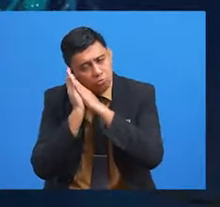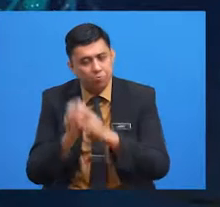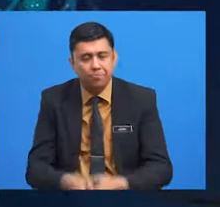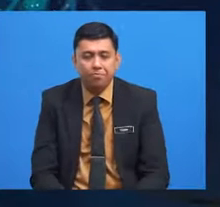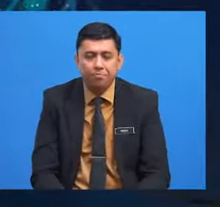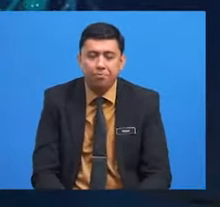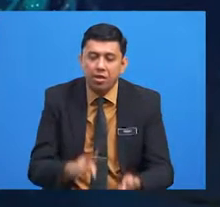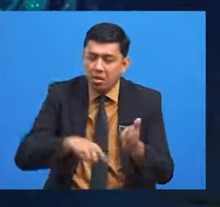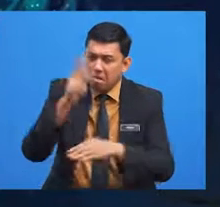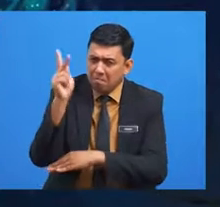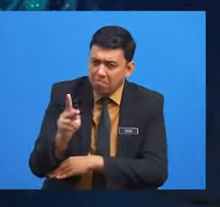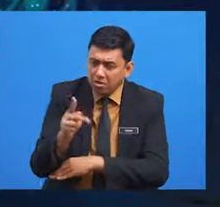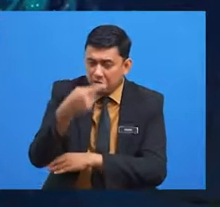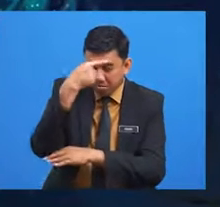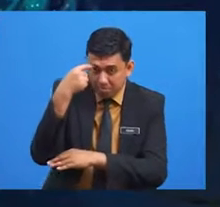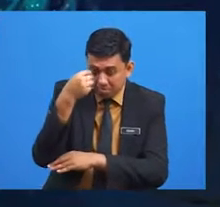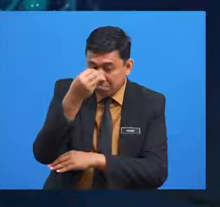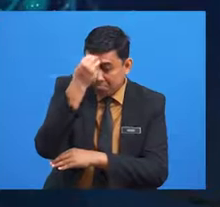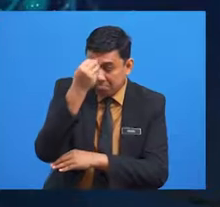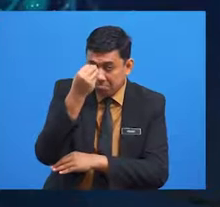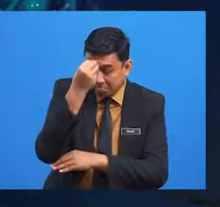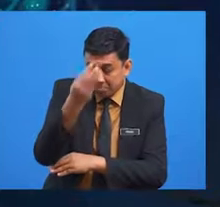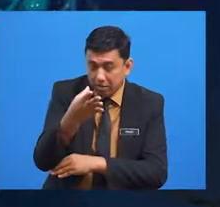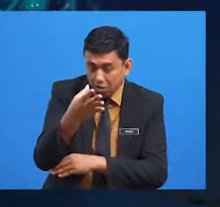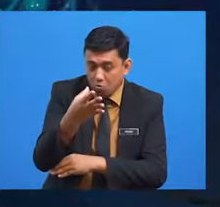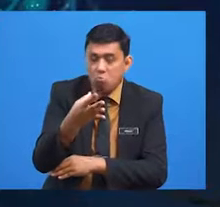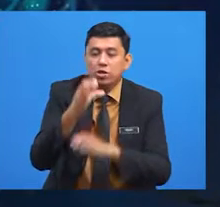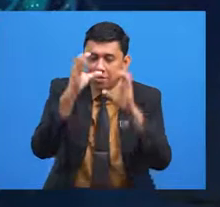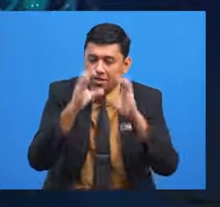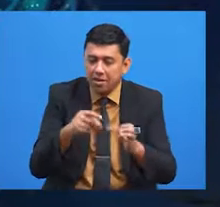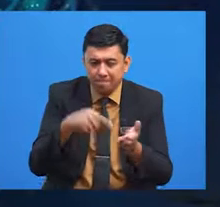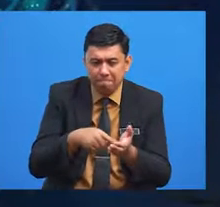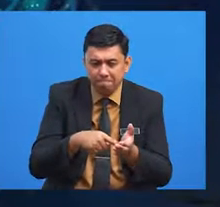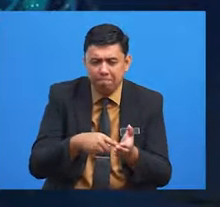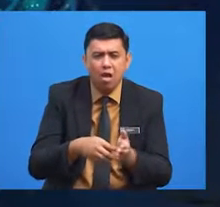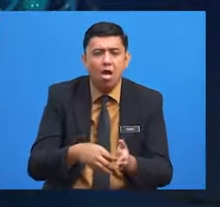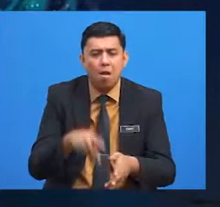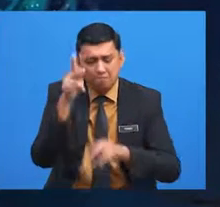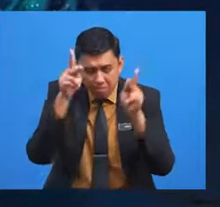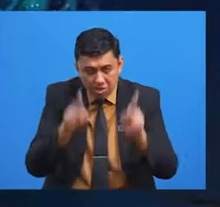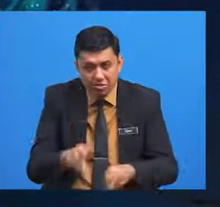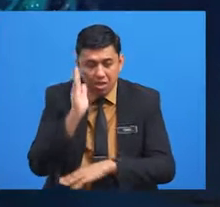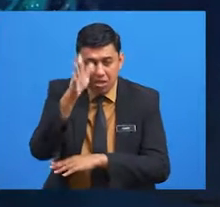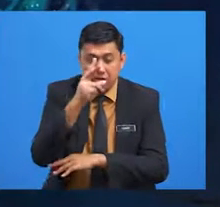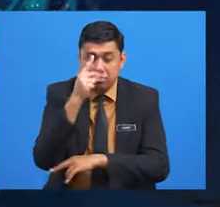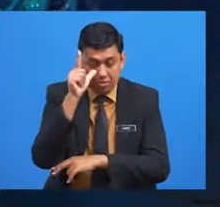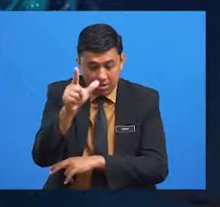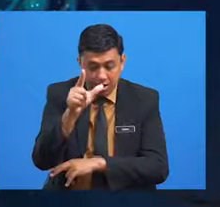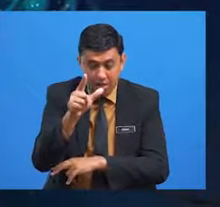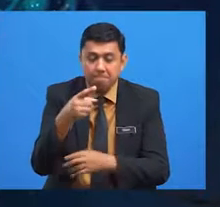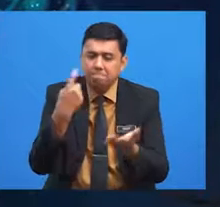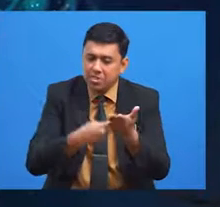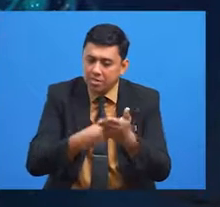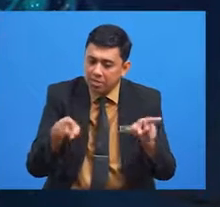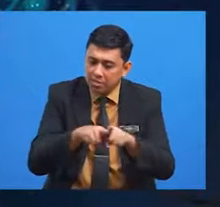Okey, apakah rasional saya beri tips ini? Pelajar akan lihat dan kita akan bincangkan bersama